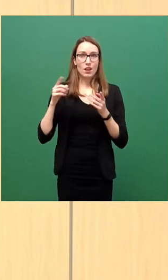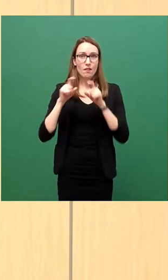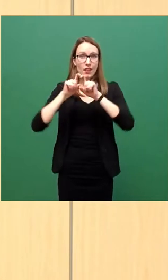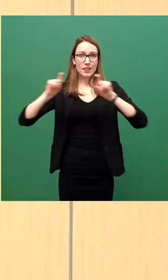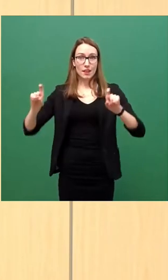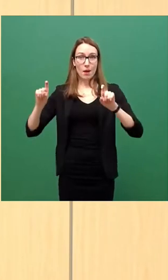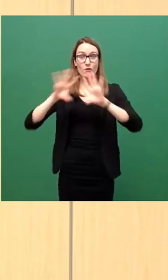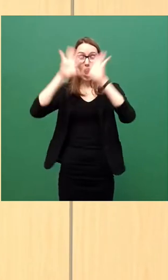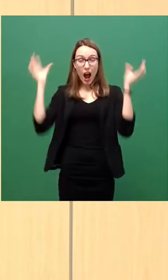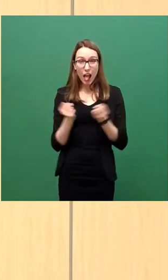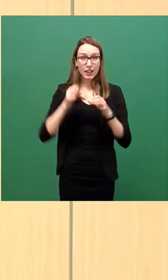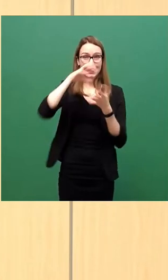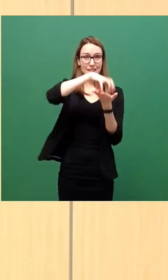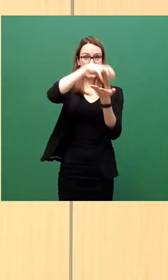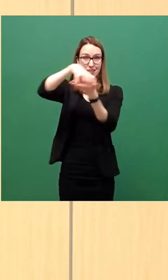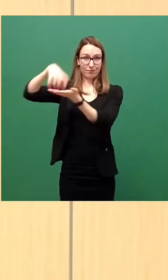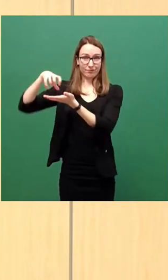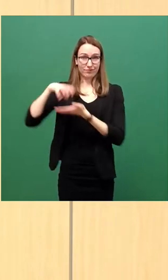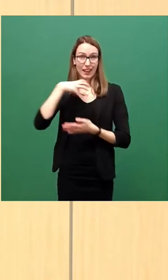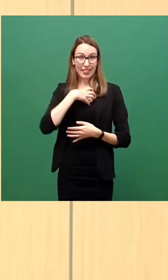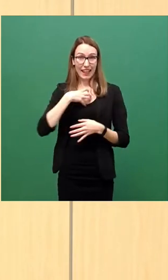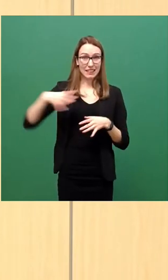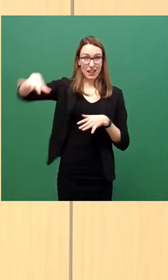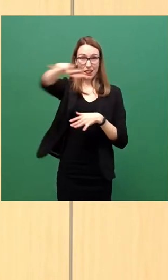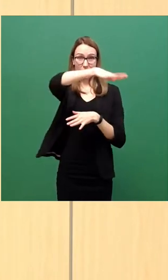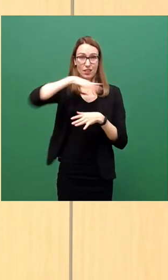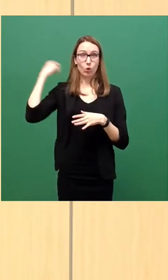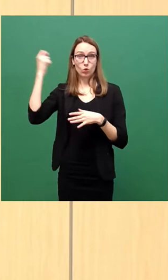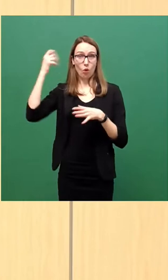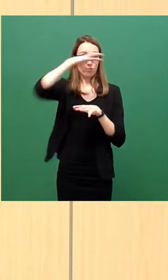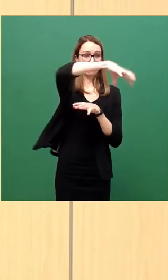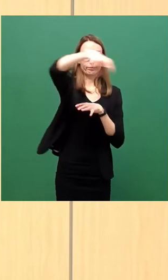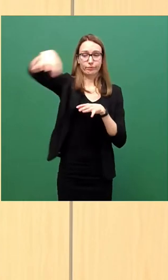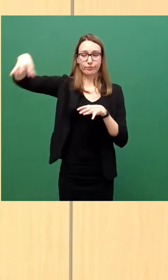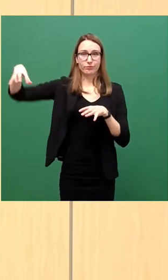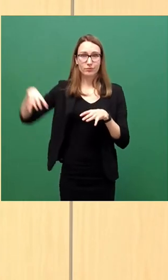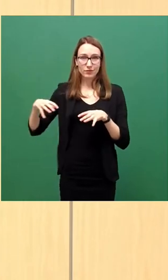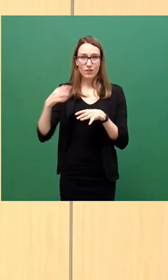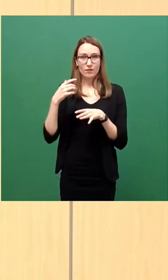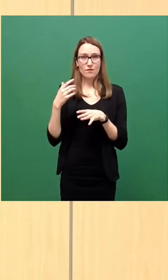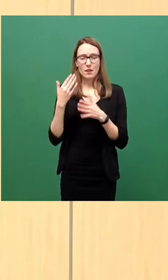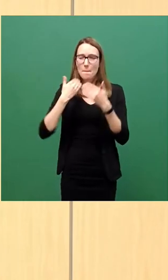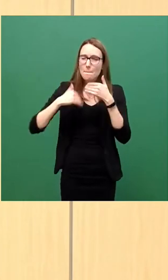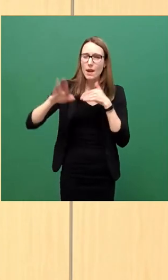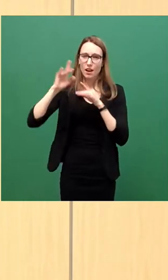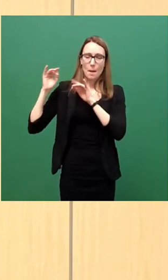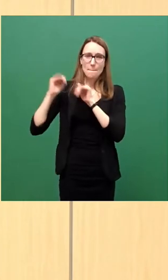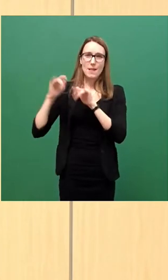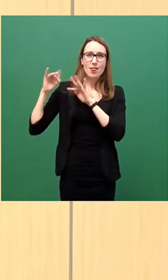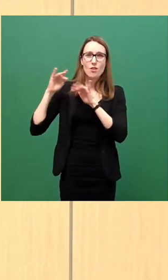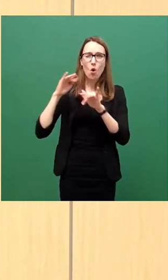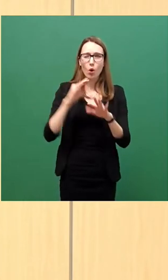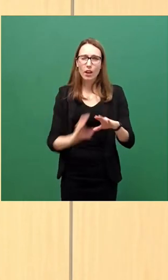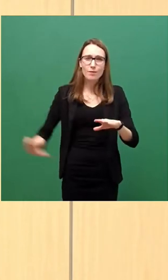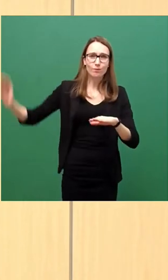Dresden und für alle Ortschaften, dann reden wir über einen zweistelligen höheren Millionenzuschuss, der